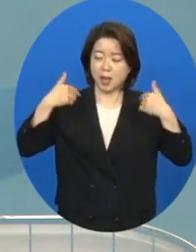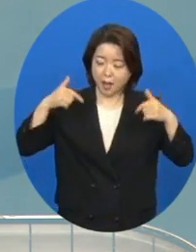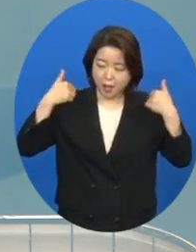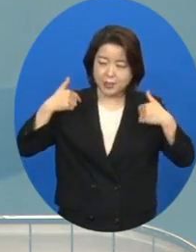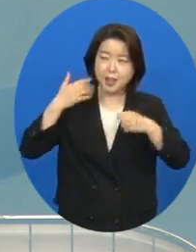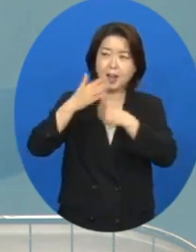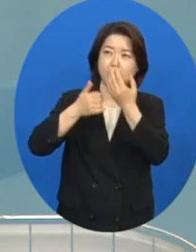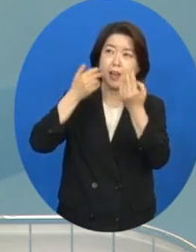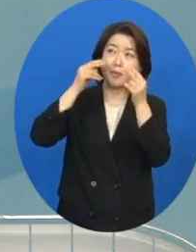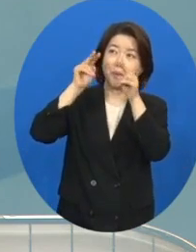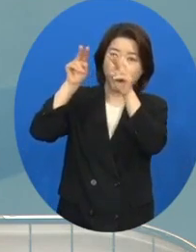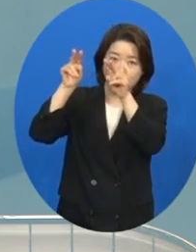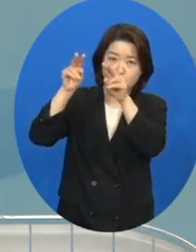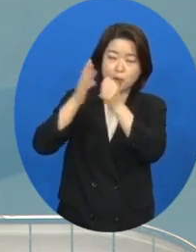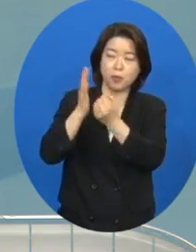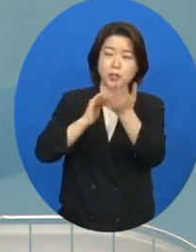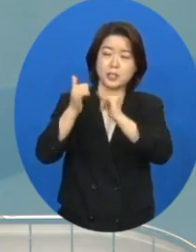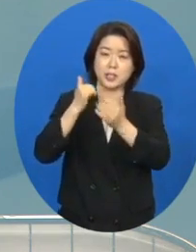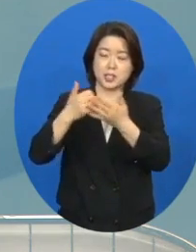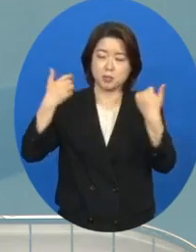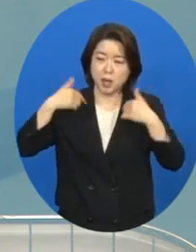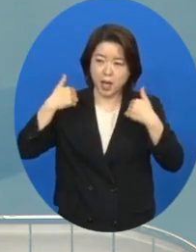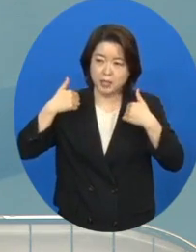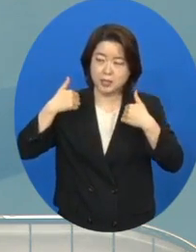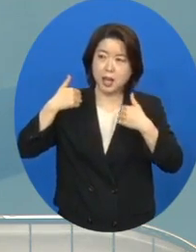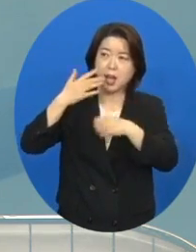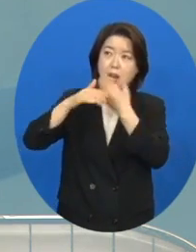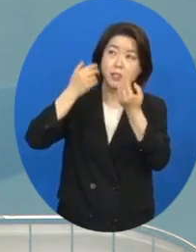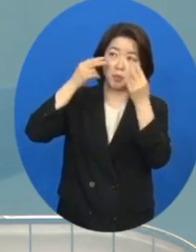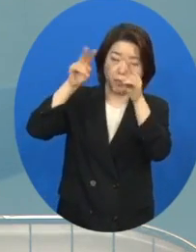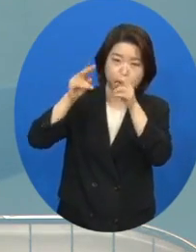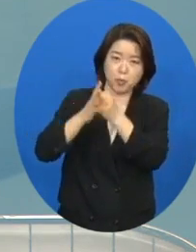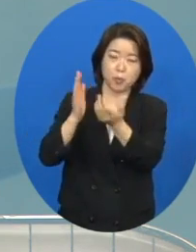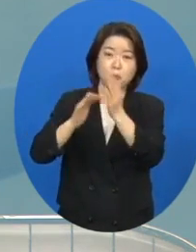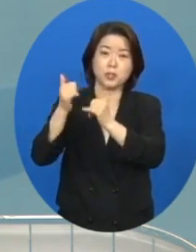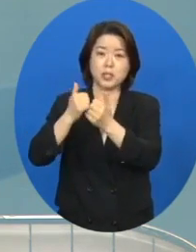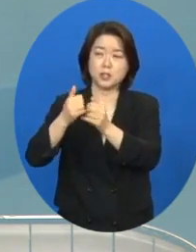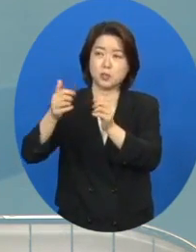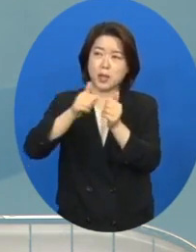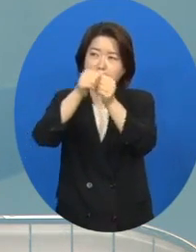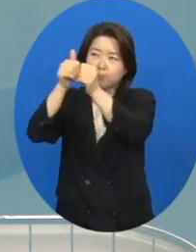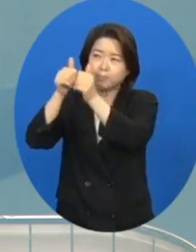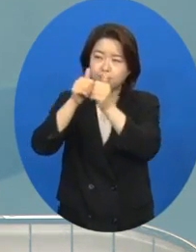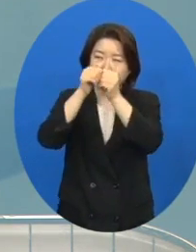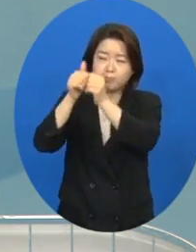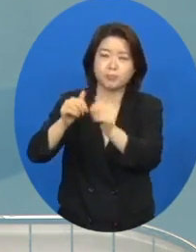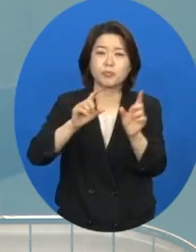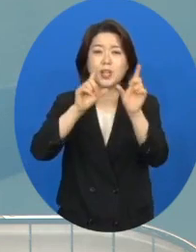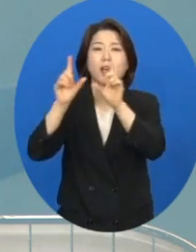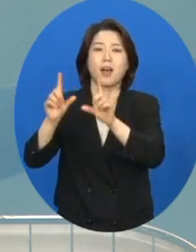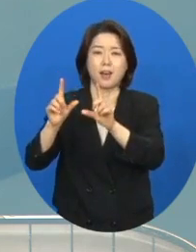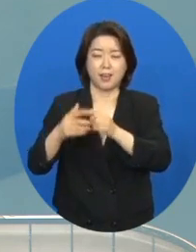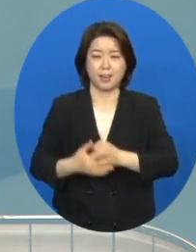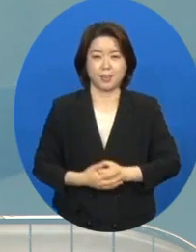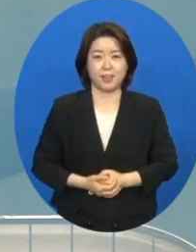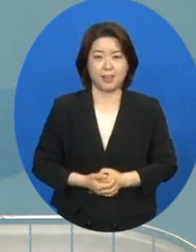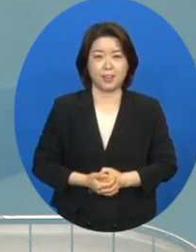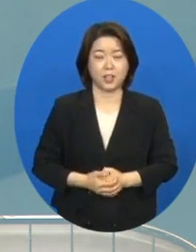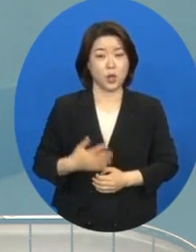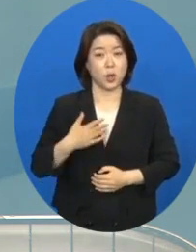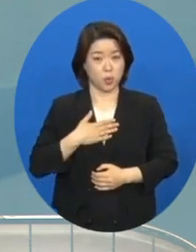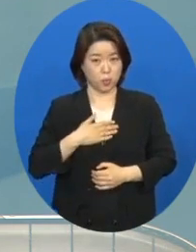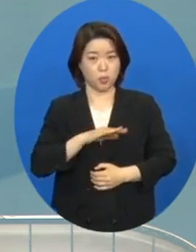하나님을 바라보고 예수님은 하나님을 바라보고 예수님과 늘 동행하는 삶을 사셨다는 것.